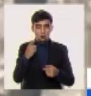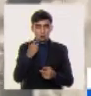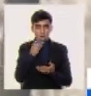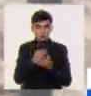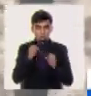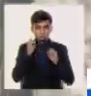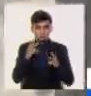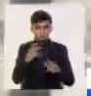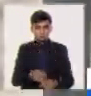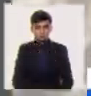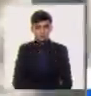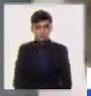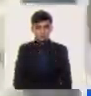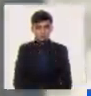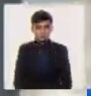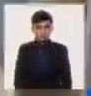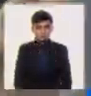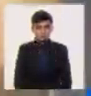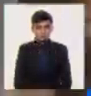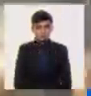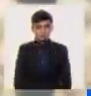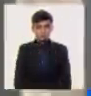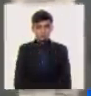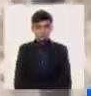людмила батюшкина ирина не нашего информбюро карагандинская область